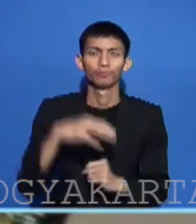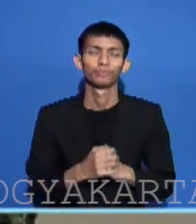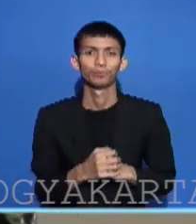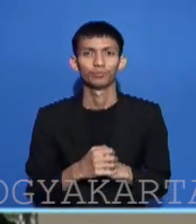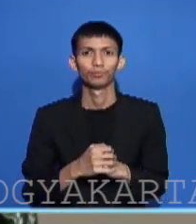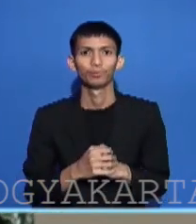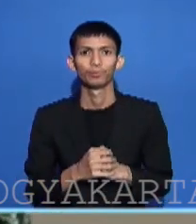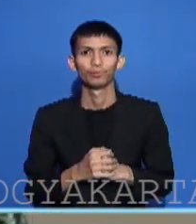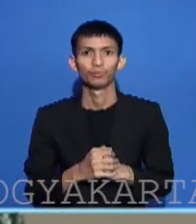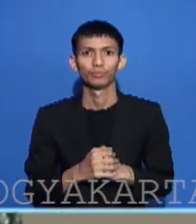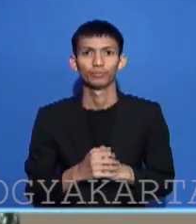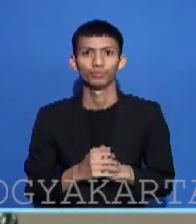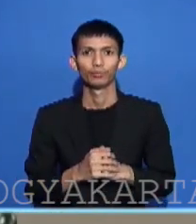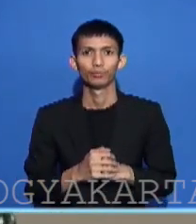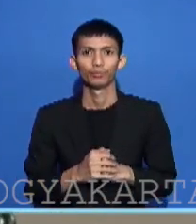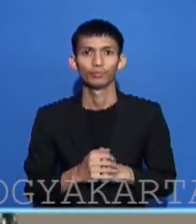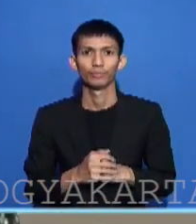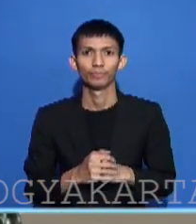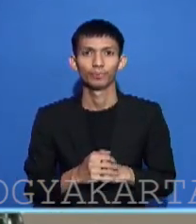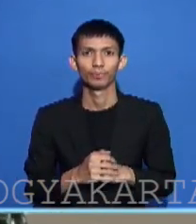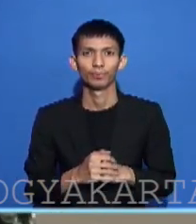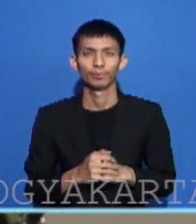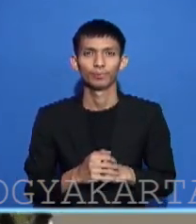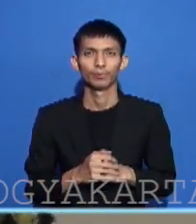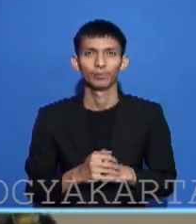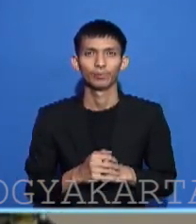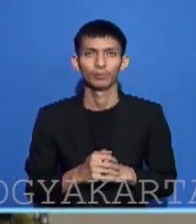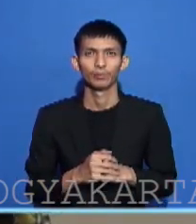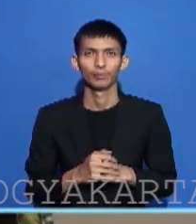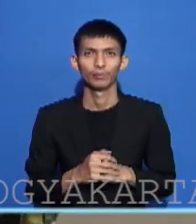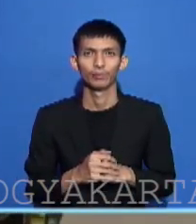Demikian, Husen Joyonegoro dan Ucu Andritama, TVRI Yogyakarta, melaporkan.